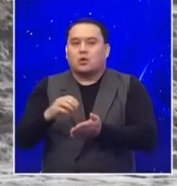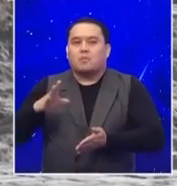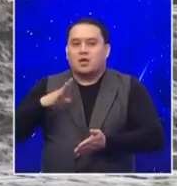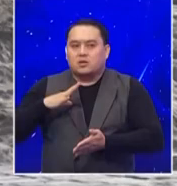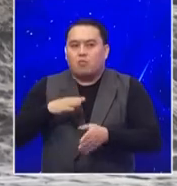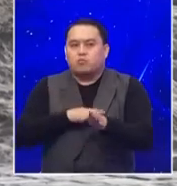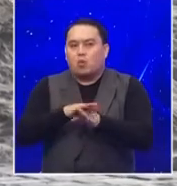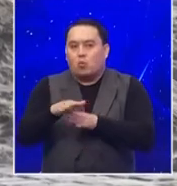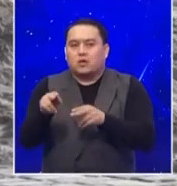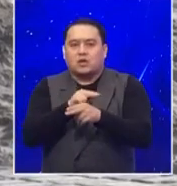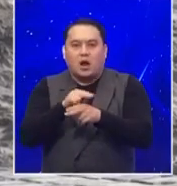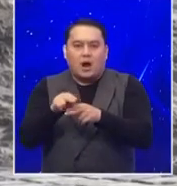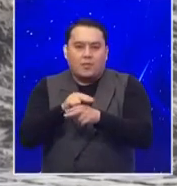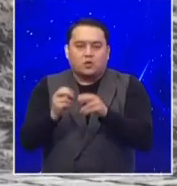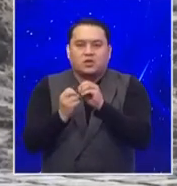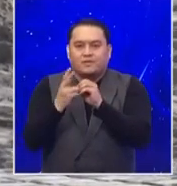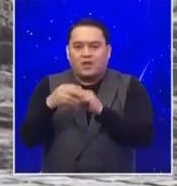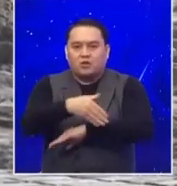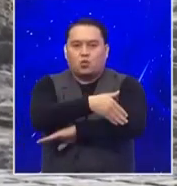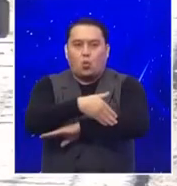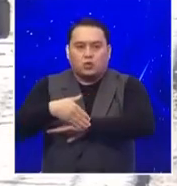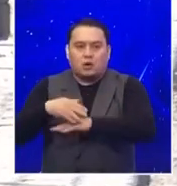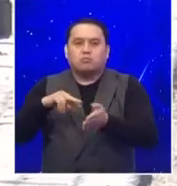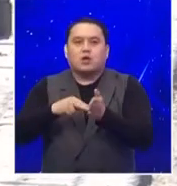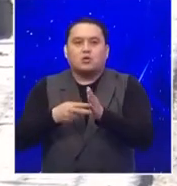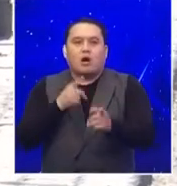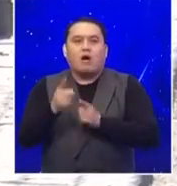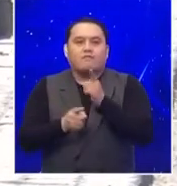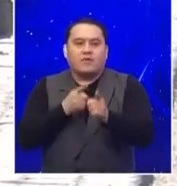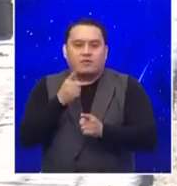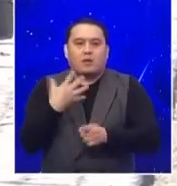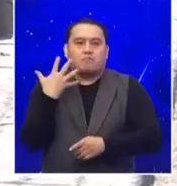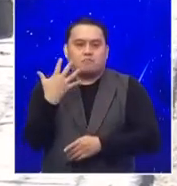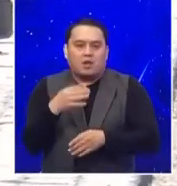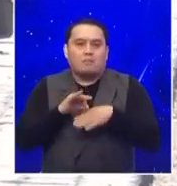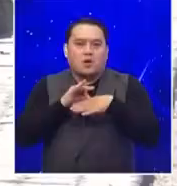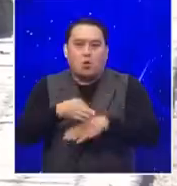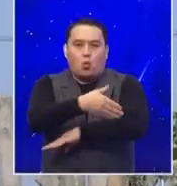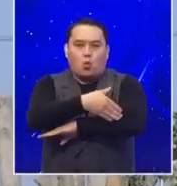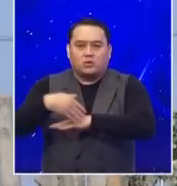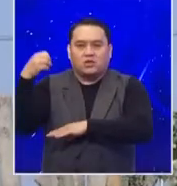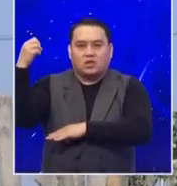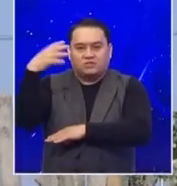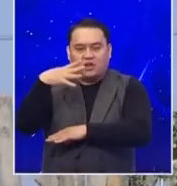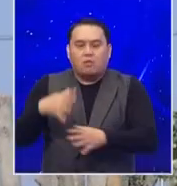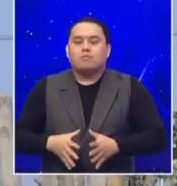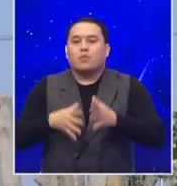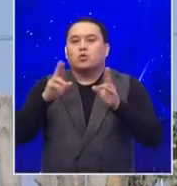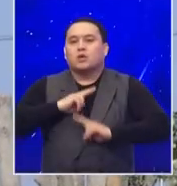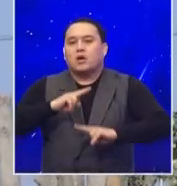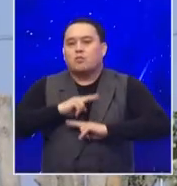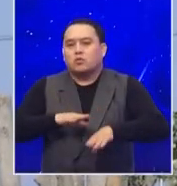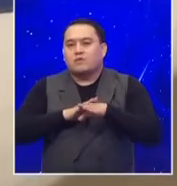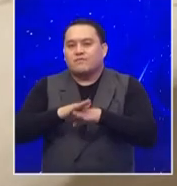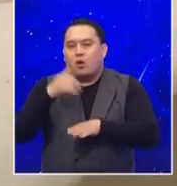занятости» полностью отремонтировано 12 улиц. В планах обновить еще 5, а также провести уличное освещение. Большая работа проведена